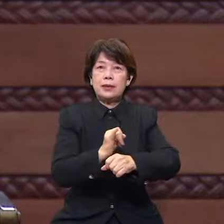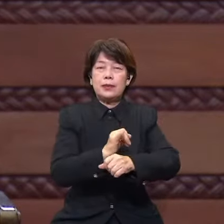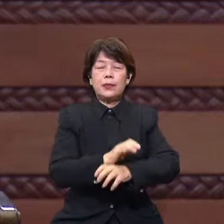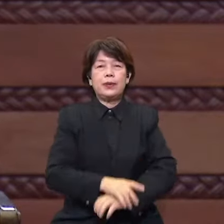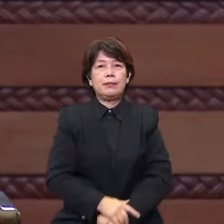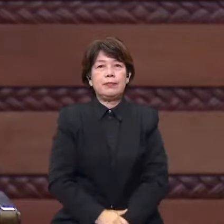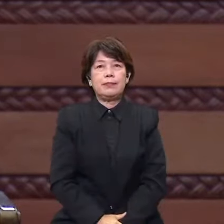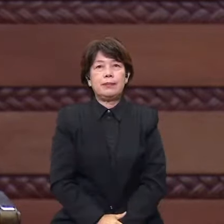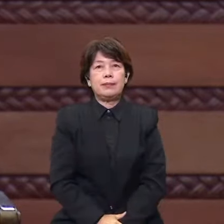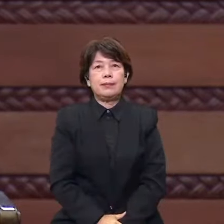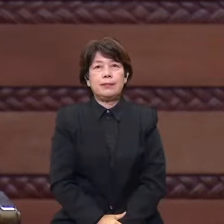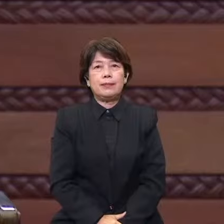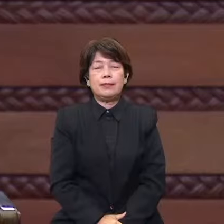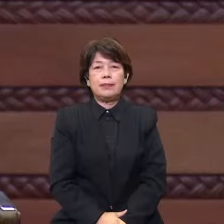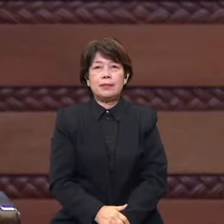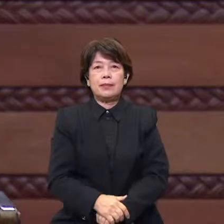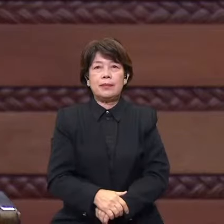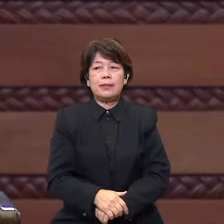kapal